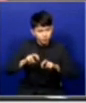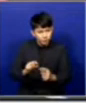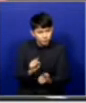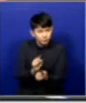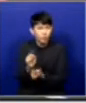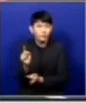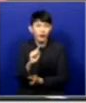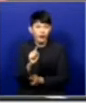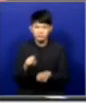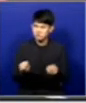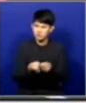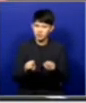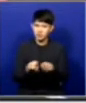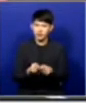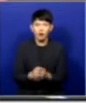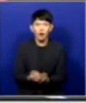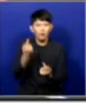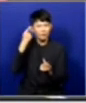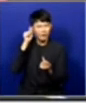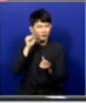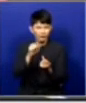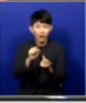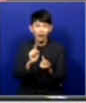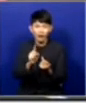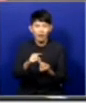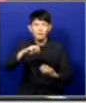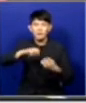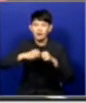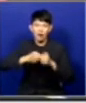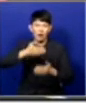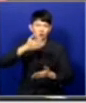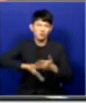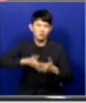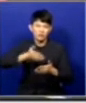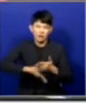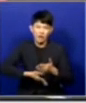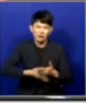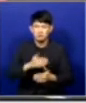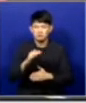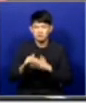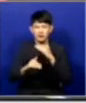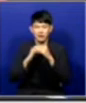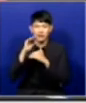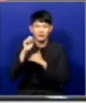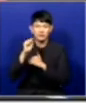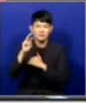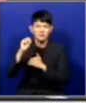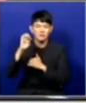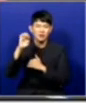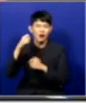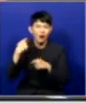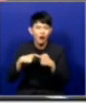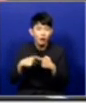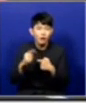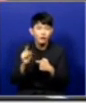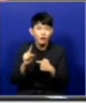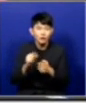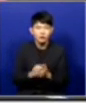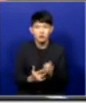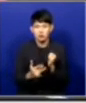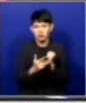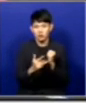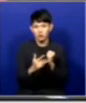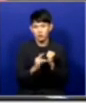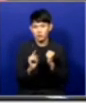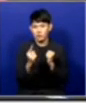าอุปสรรคสำคัญที่ยับยั้งการเจริญเติบโตของการพัฒนา SME ของไทยคือการนำเทคโนโลยีม